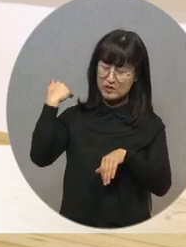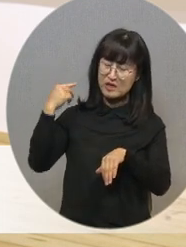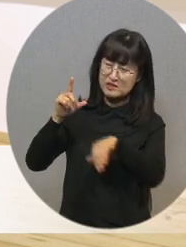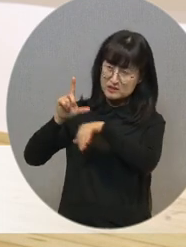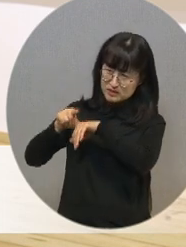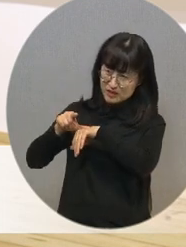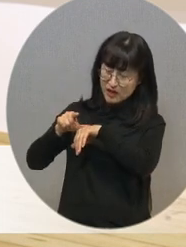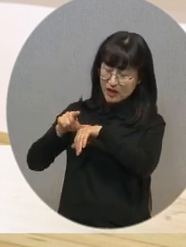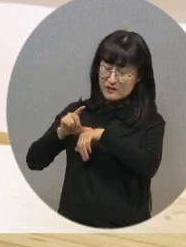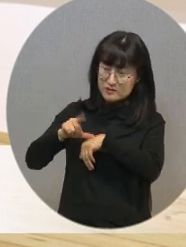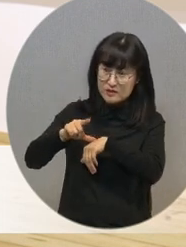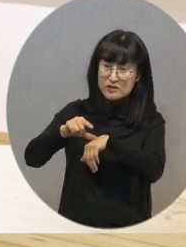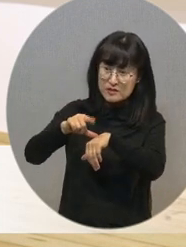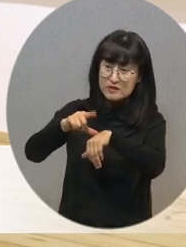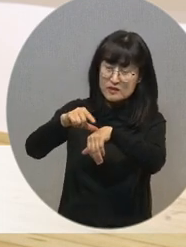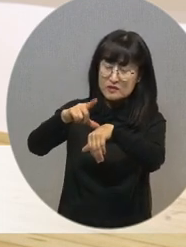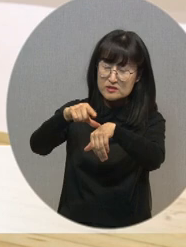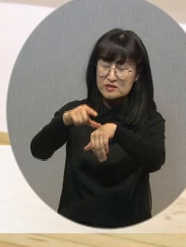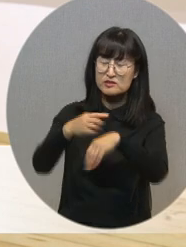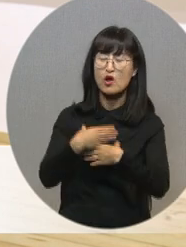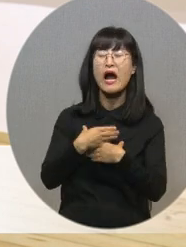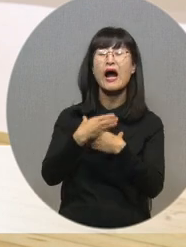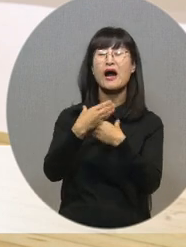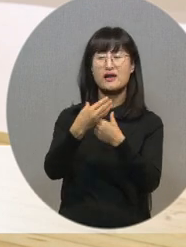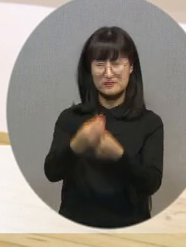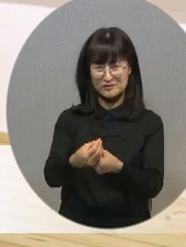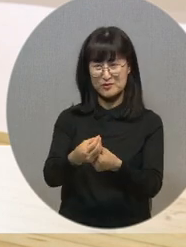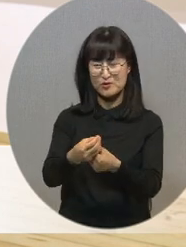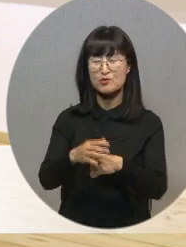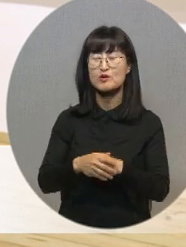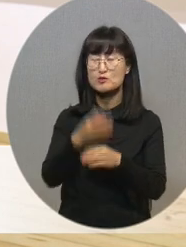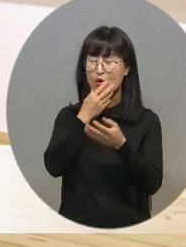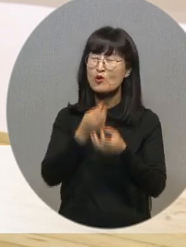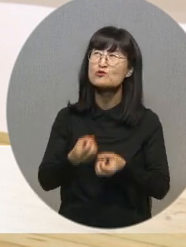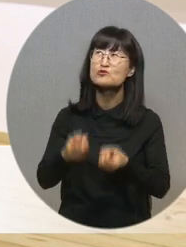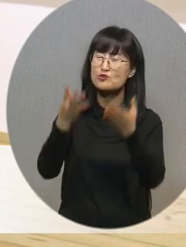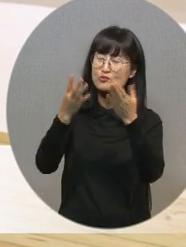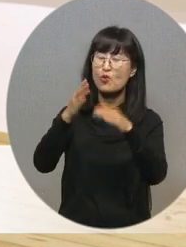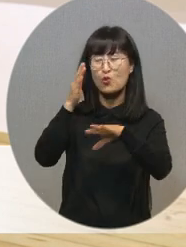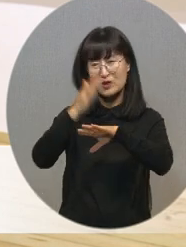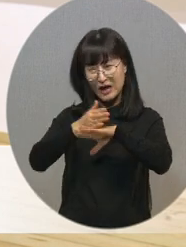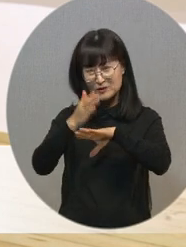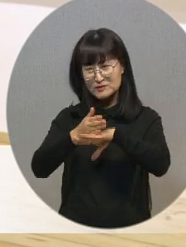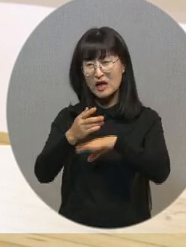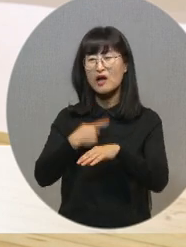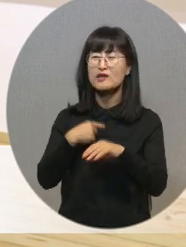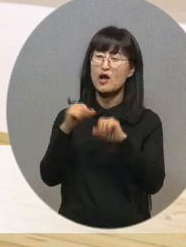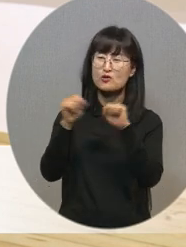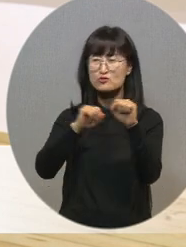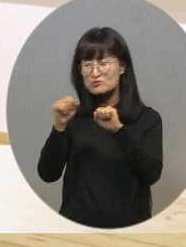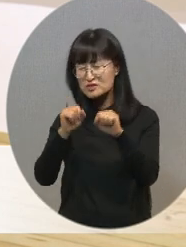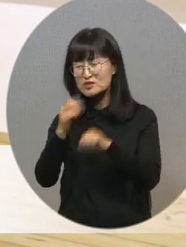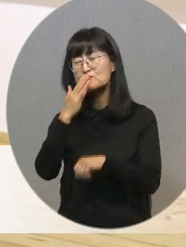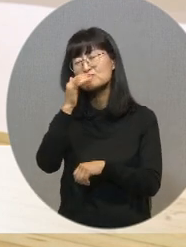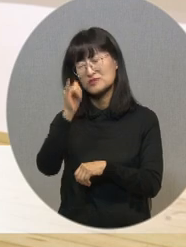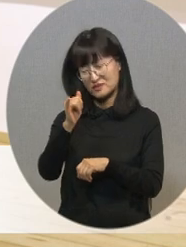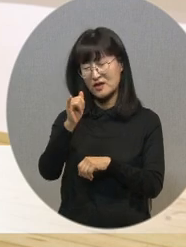찾기 시작하고 축복스러운 시간들, 감사한 시간들 내가 이렇게 움직일 수 있다라는